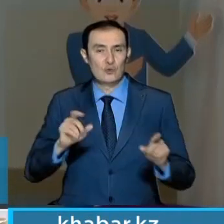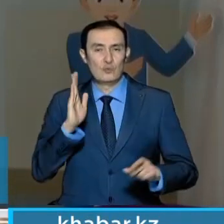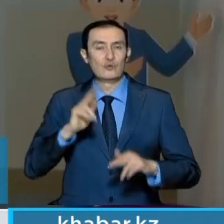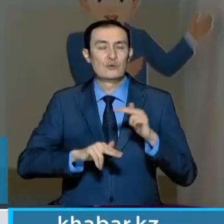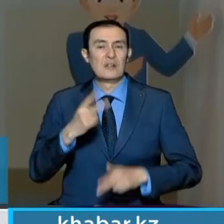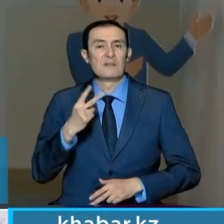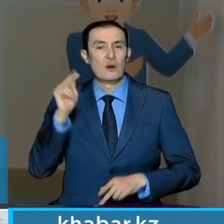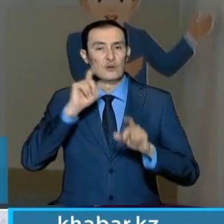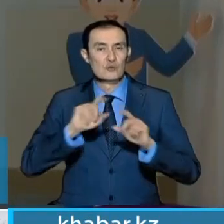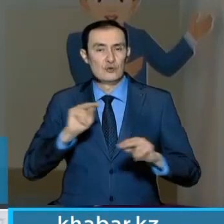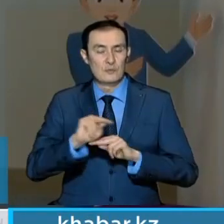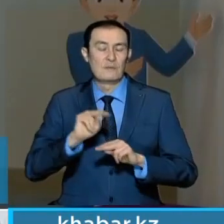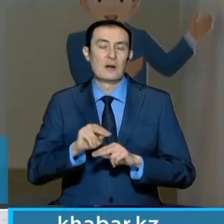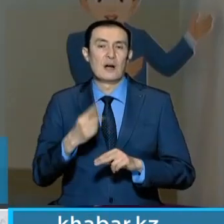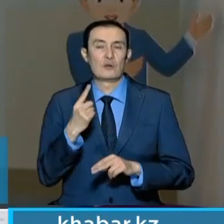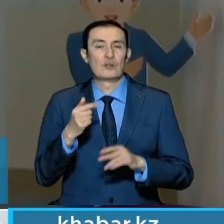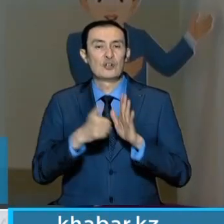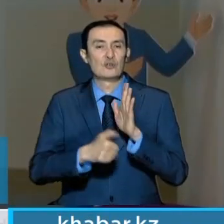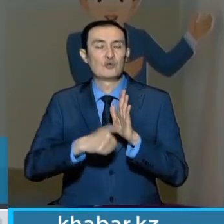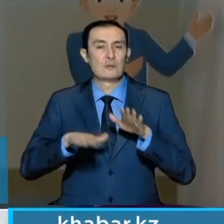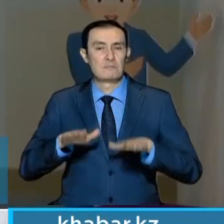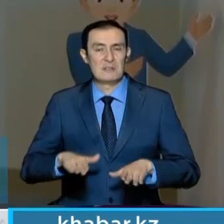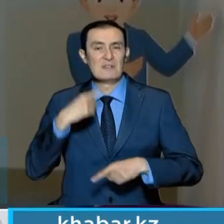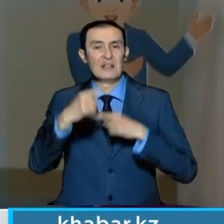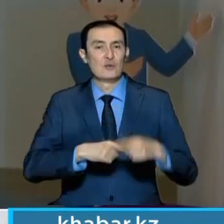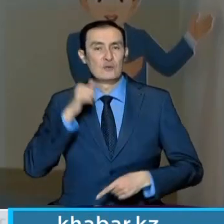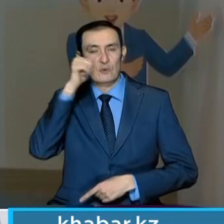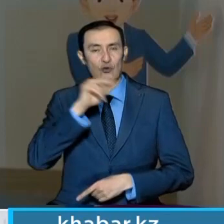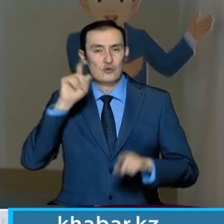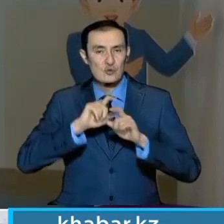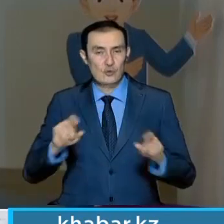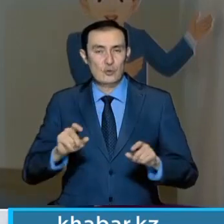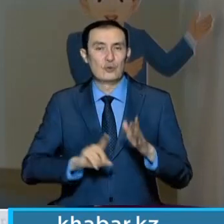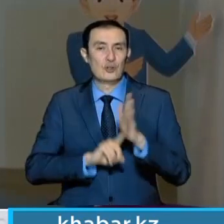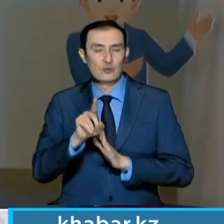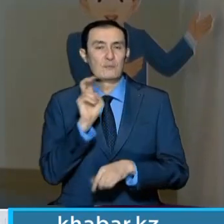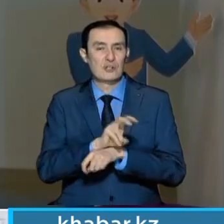строится 2 учебных заведения. Одно из них на 600 мест. В следующем году в школу пойдут дети.